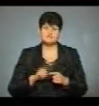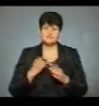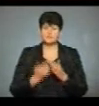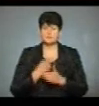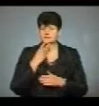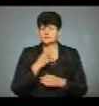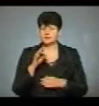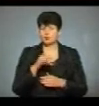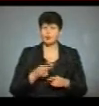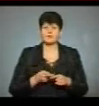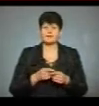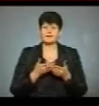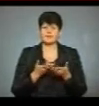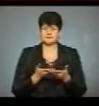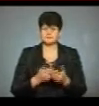дивіться про таке.